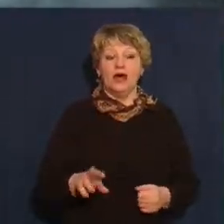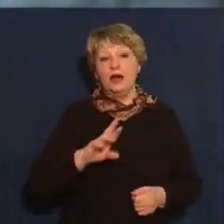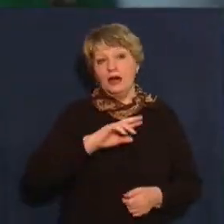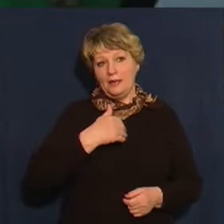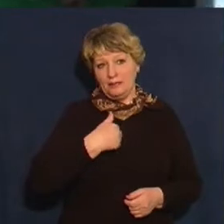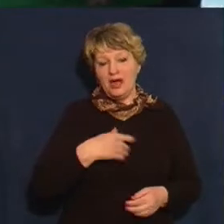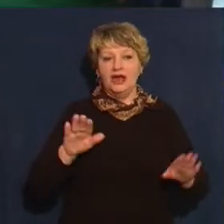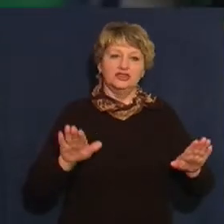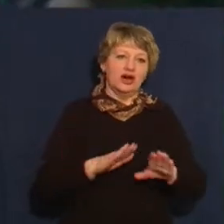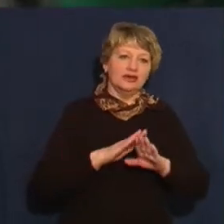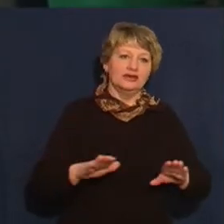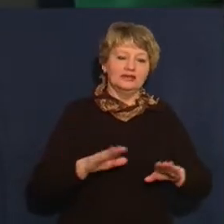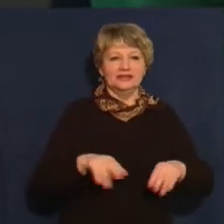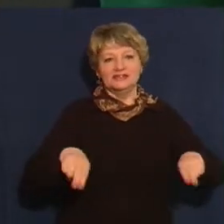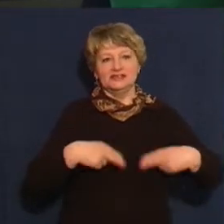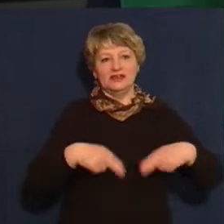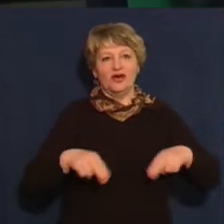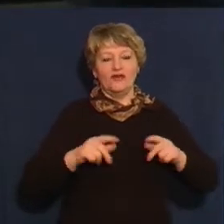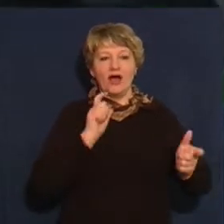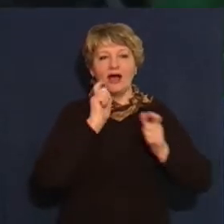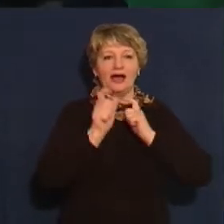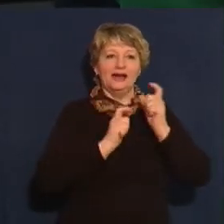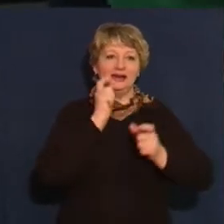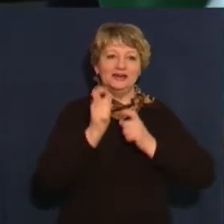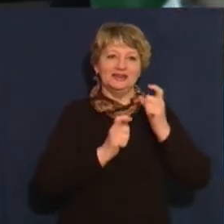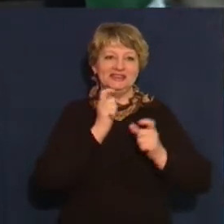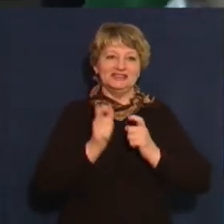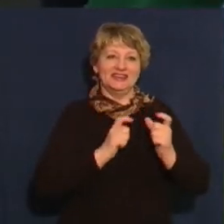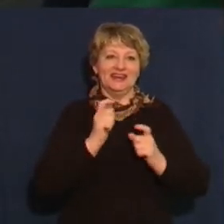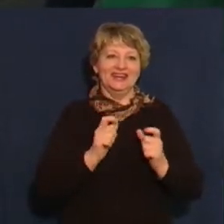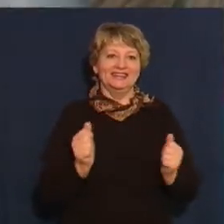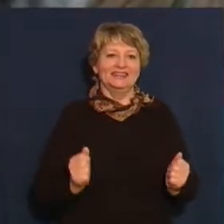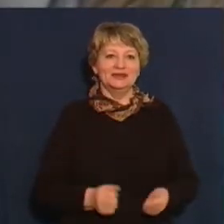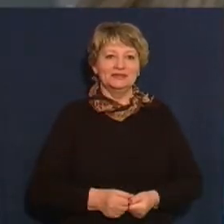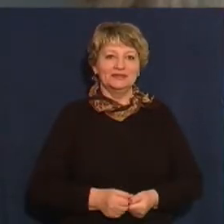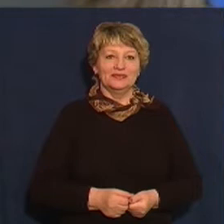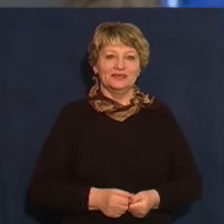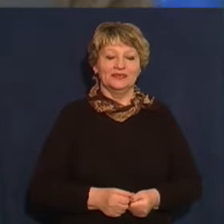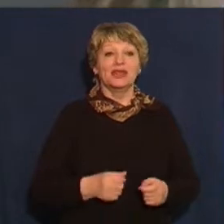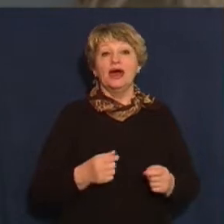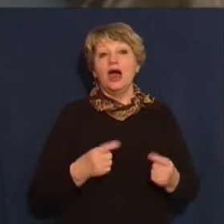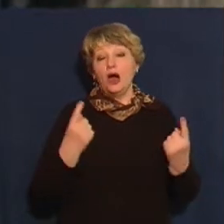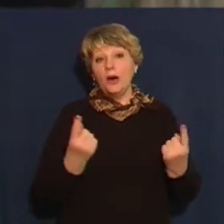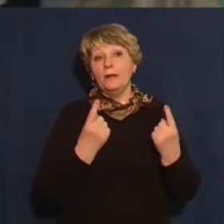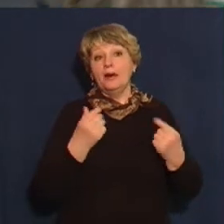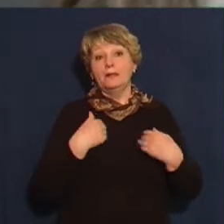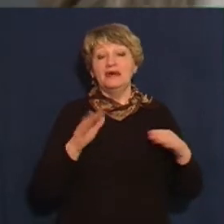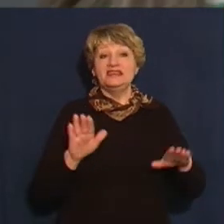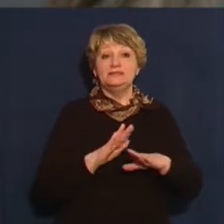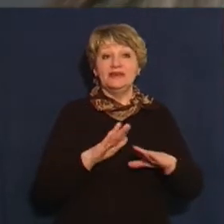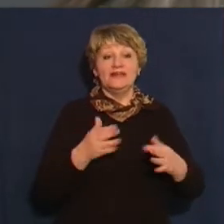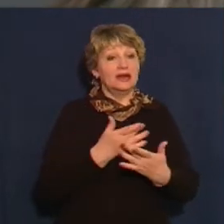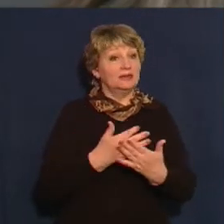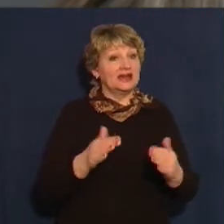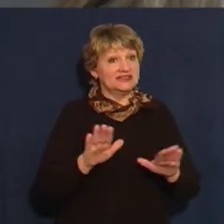вчили кричалки, співали пісні. А розкажи кричалки. Зазвичай ми співаємо різні пісні, а